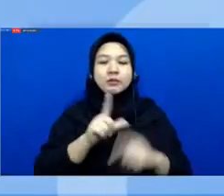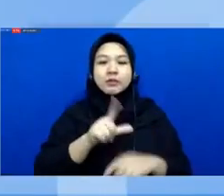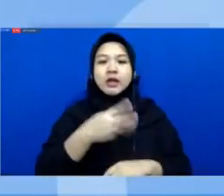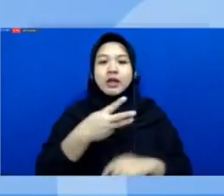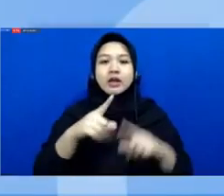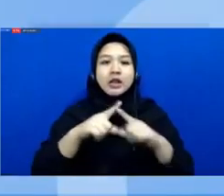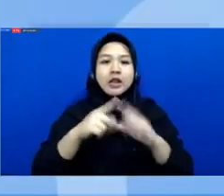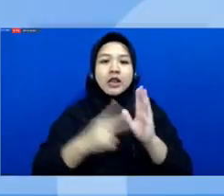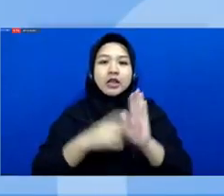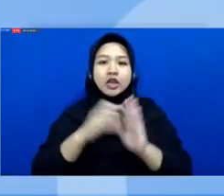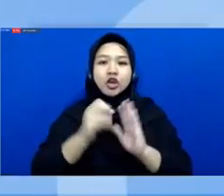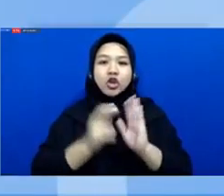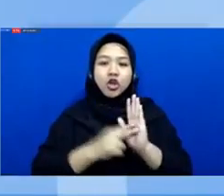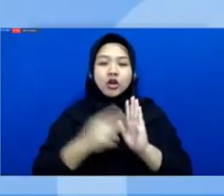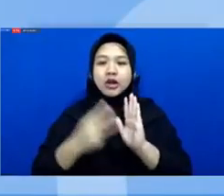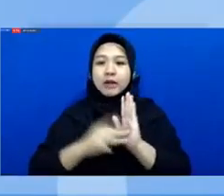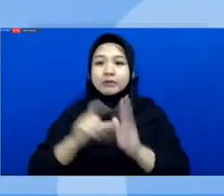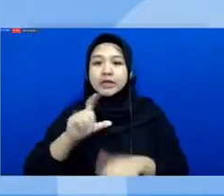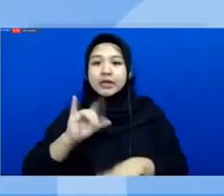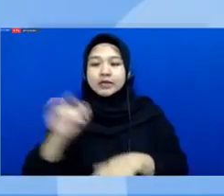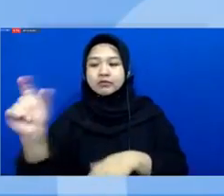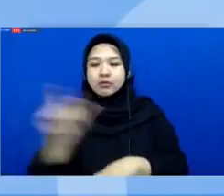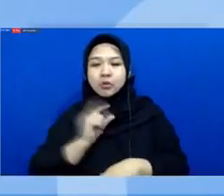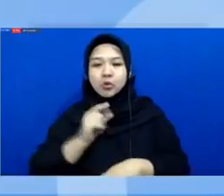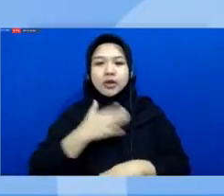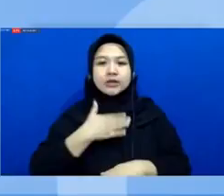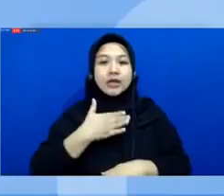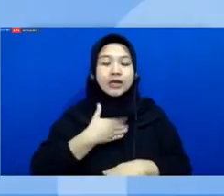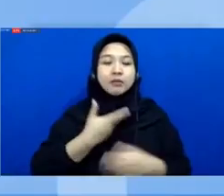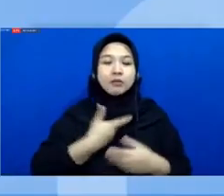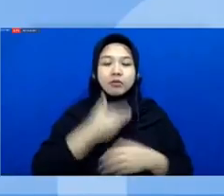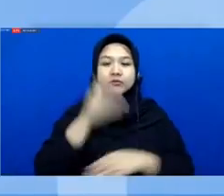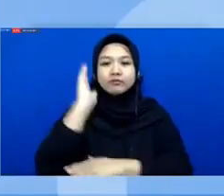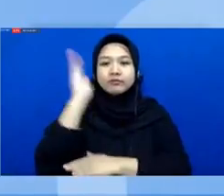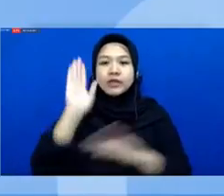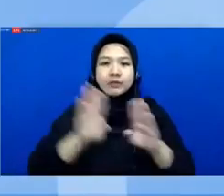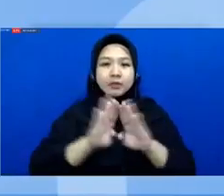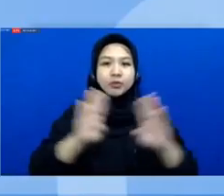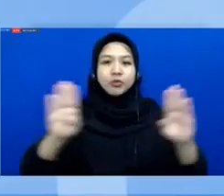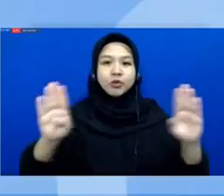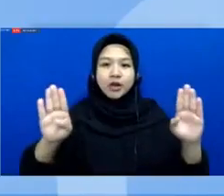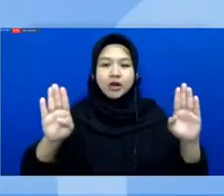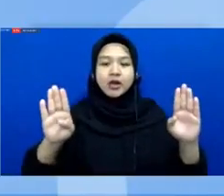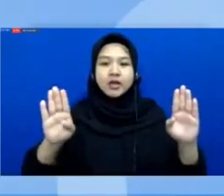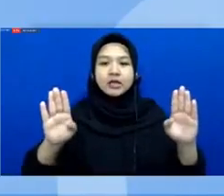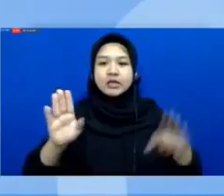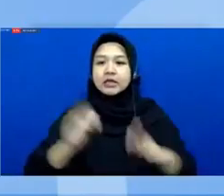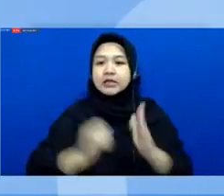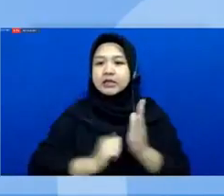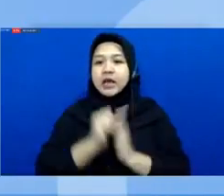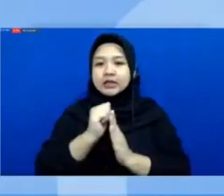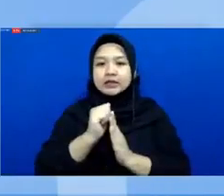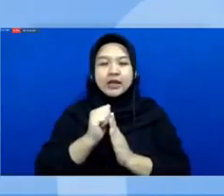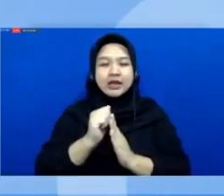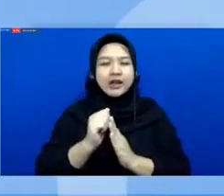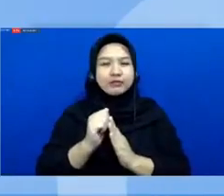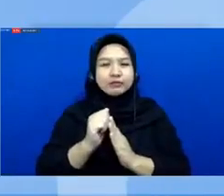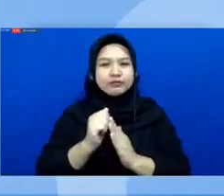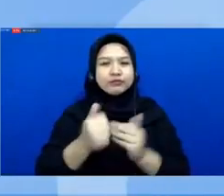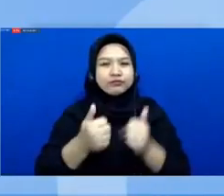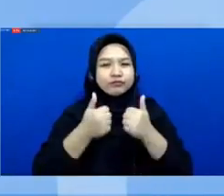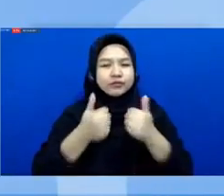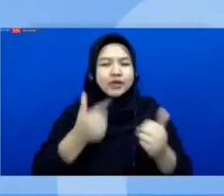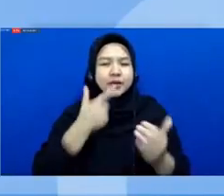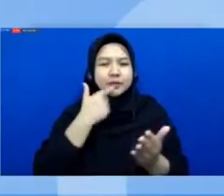dari Mercy Corps yang telah mengundang saya untuk memberi keynote speech di acara yang sangat amat